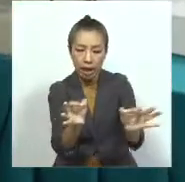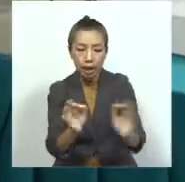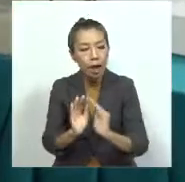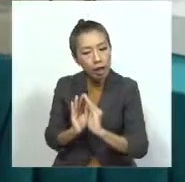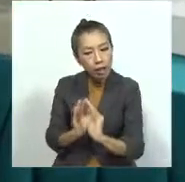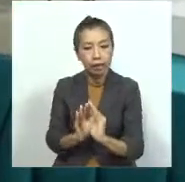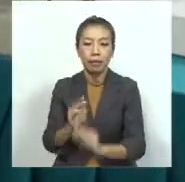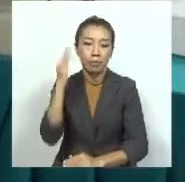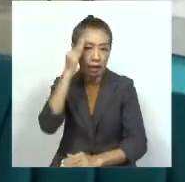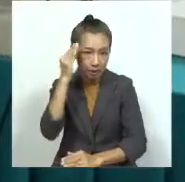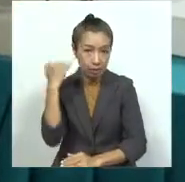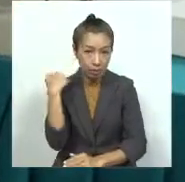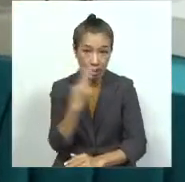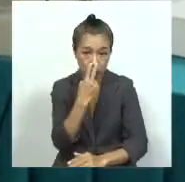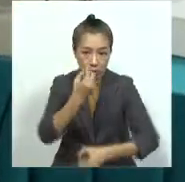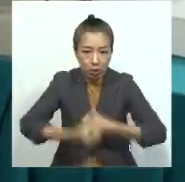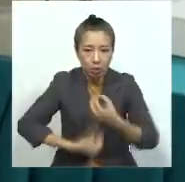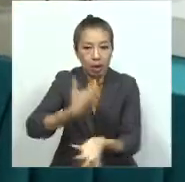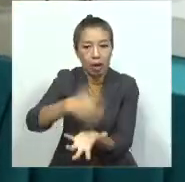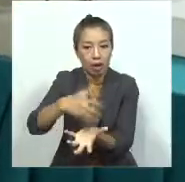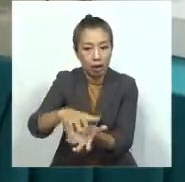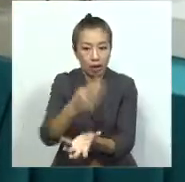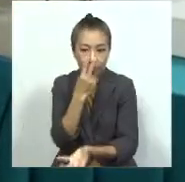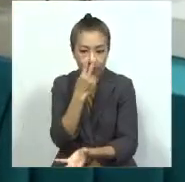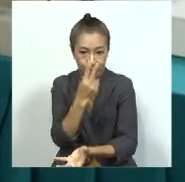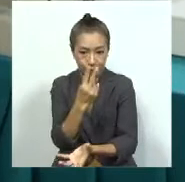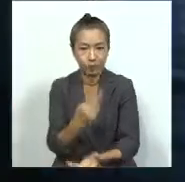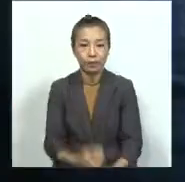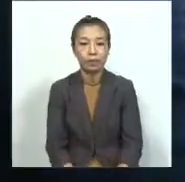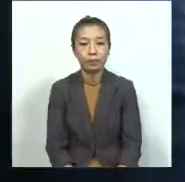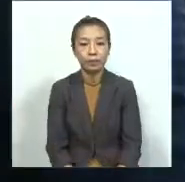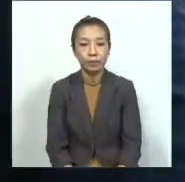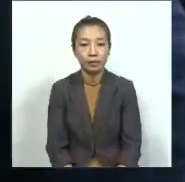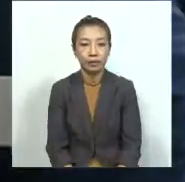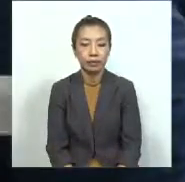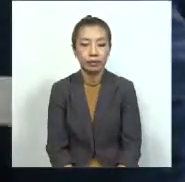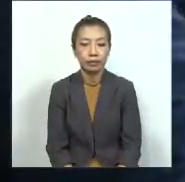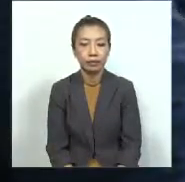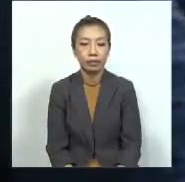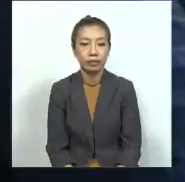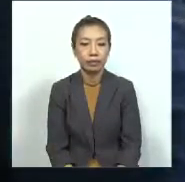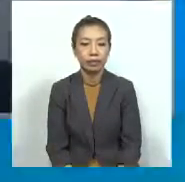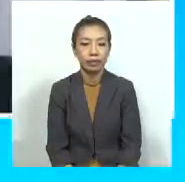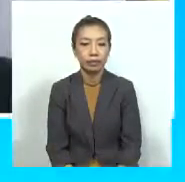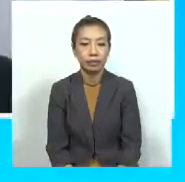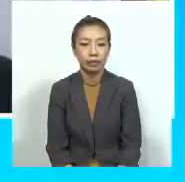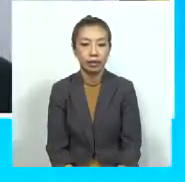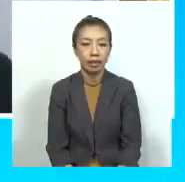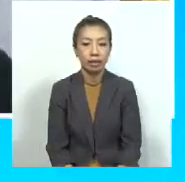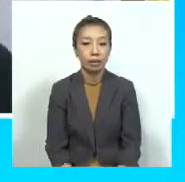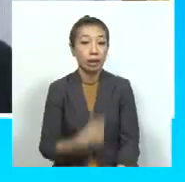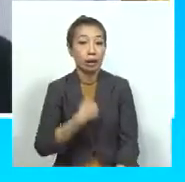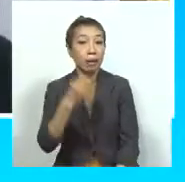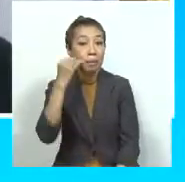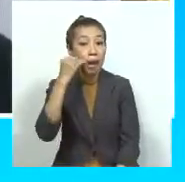ว้เป็นที่ระลึกนะครับเดี๋ยวลองไปฟังความรู้สึกของคนที่มาจองเหรียญคนแรกคนนี้กันครับ ที่ไหนครับ